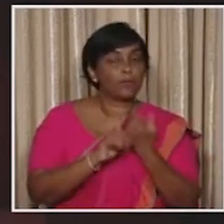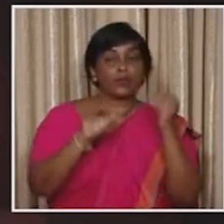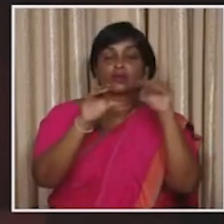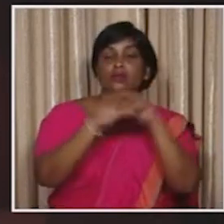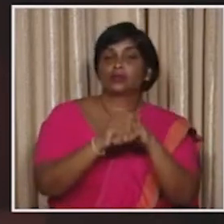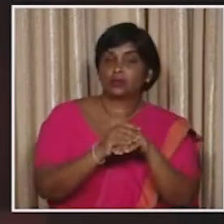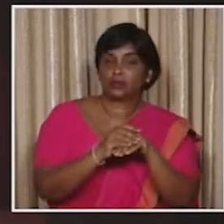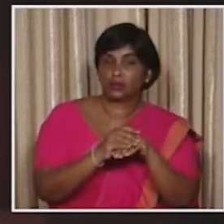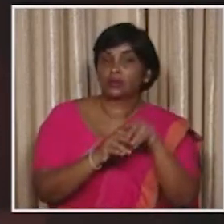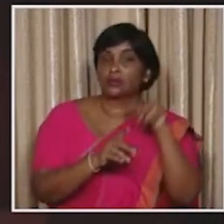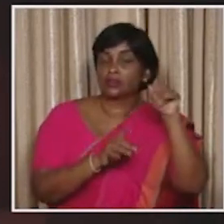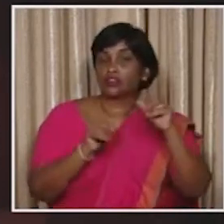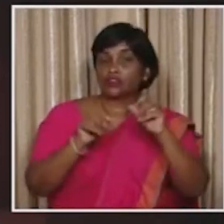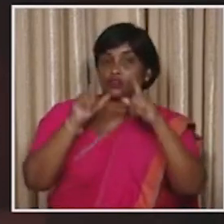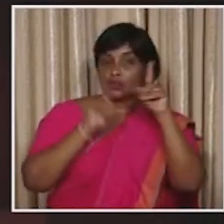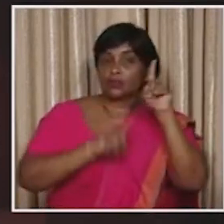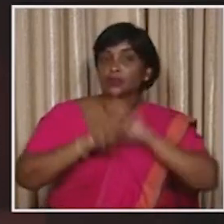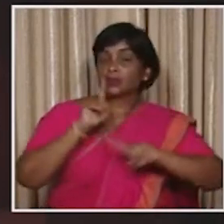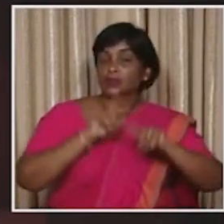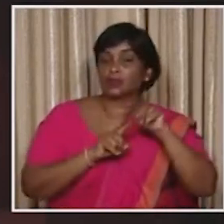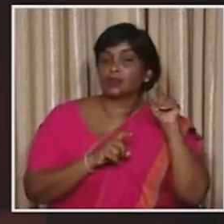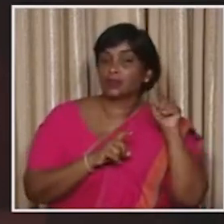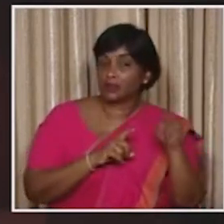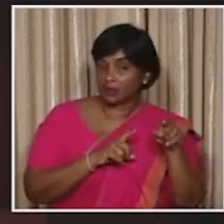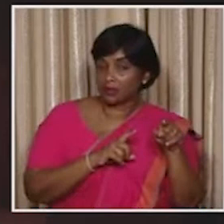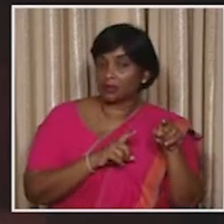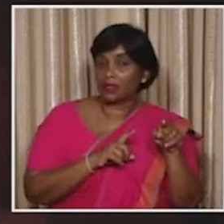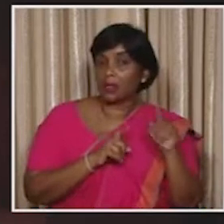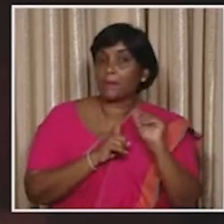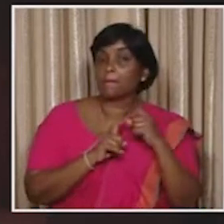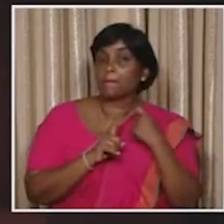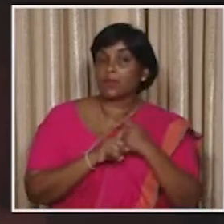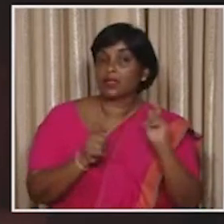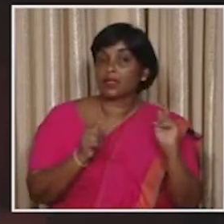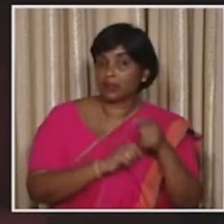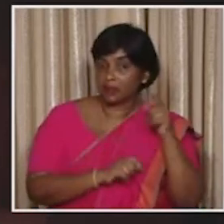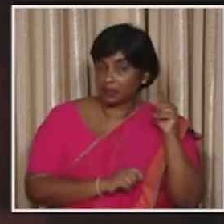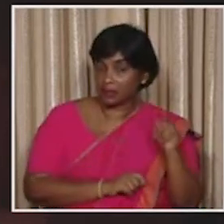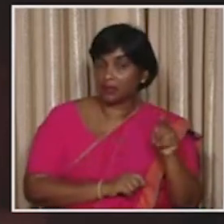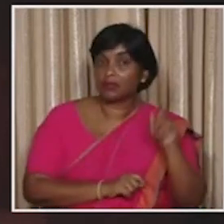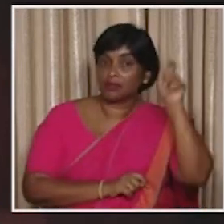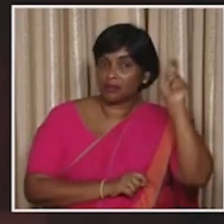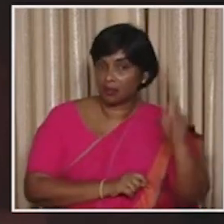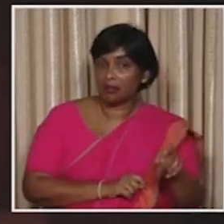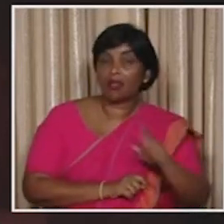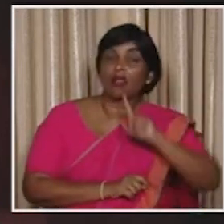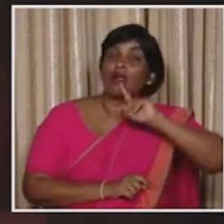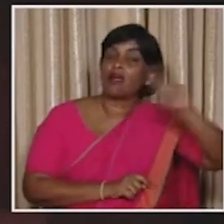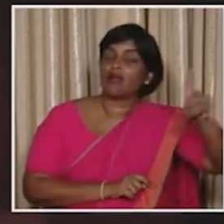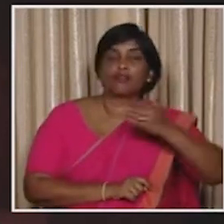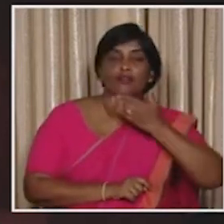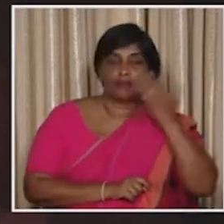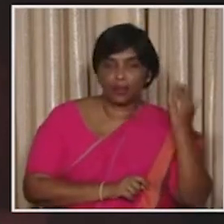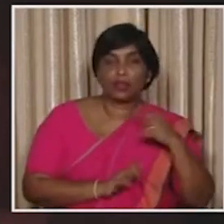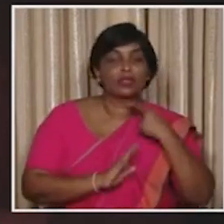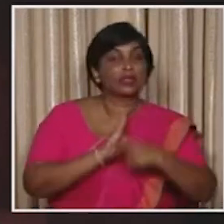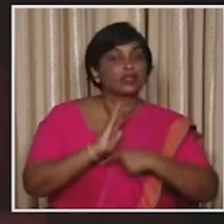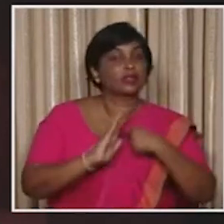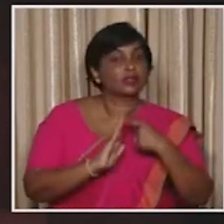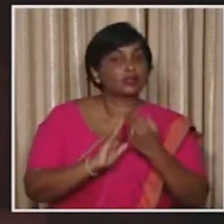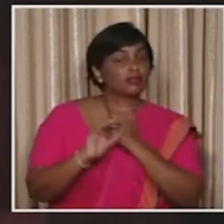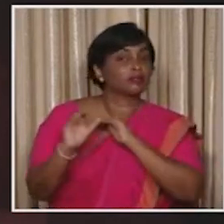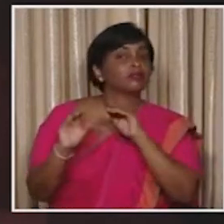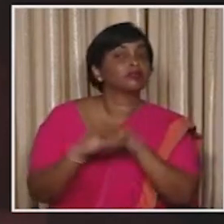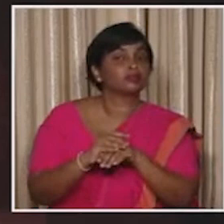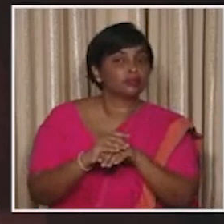karapu, zoom saakatchawe, Pakistan cricket eke, niyojithawarayagen ahanna puluwan, Sri Lankawa